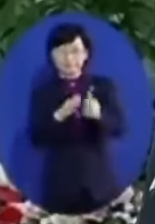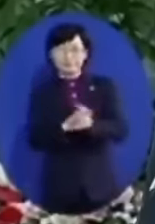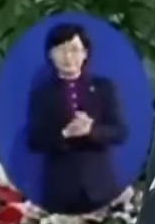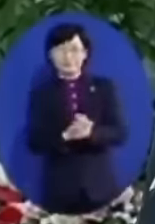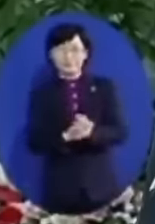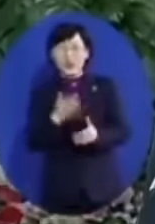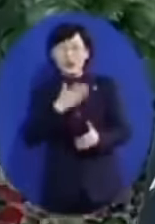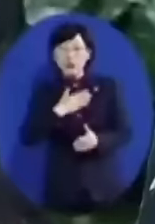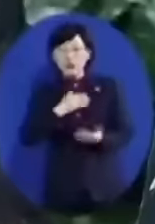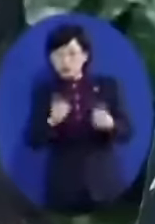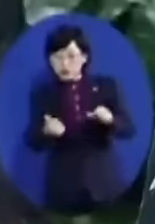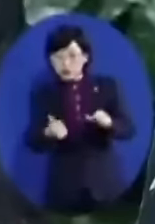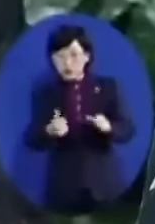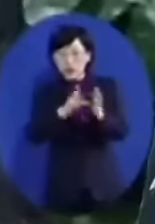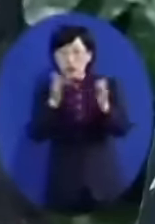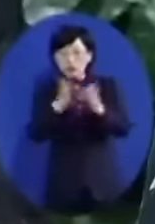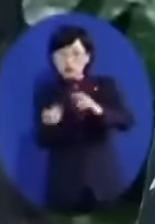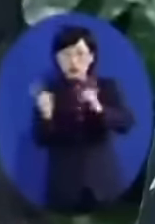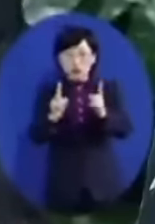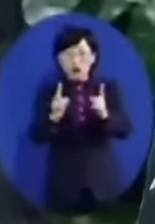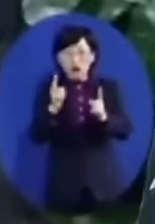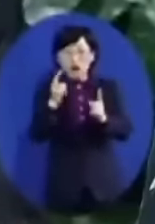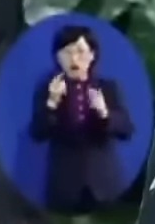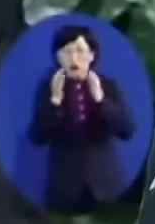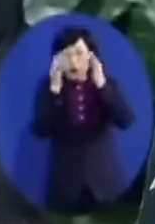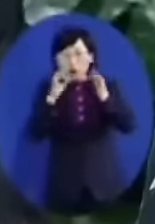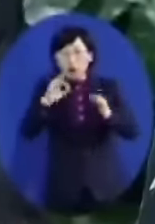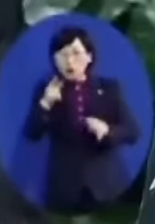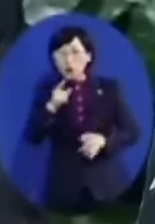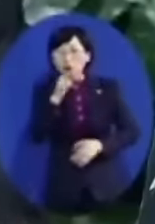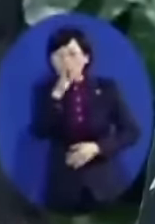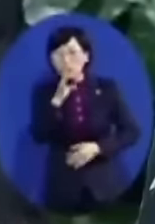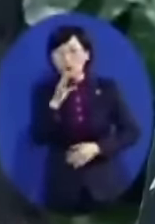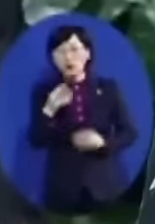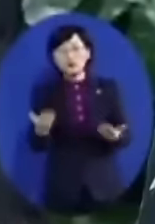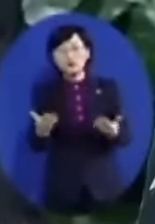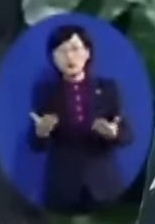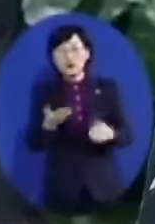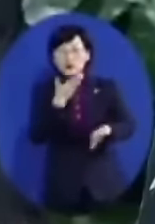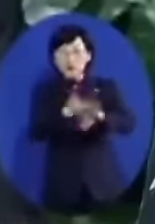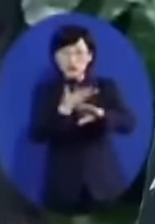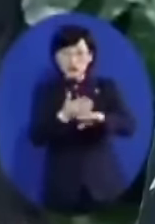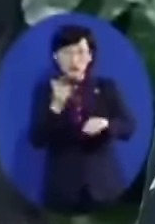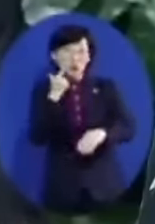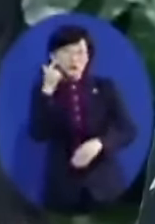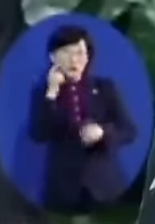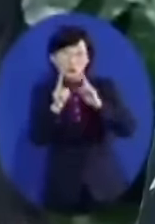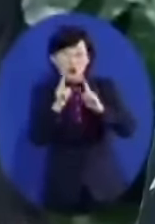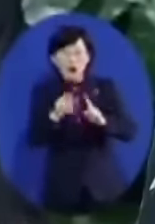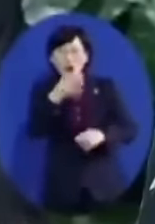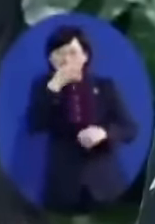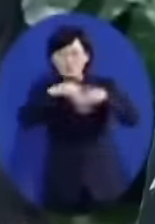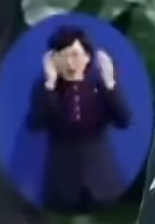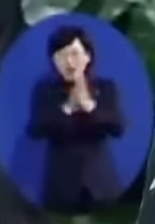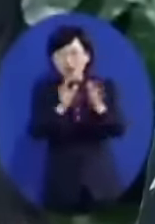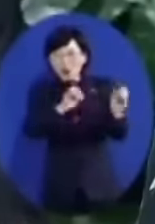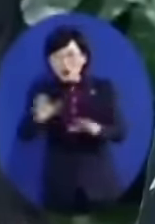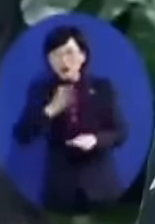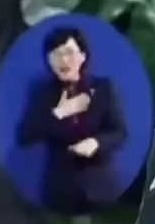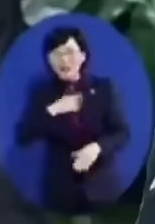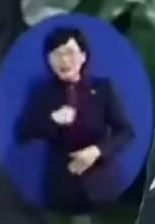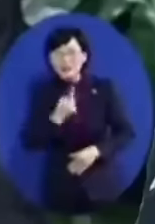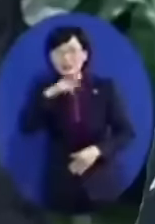내가 죽고 예수님이 살아달라고 해도 안 되는데 어떻게 합니까? 다른 목사님은 욕심을 다 버리고 나 자신까지